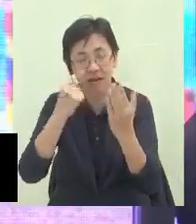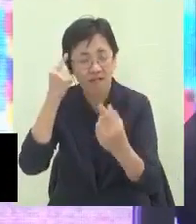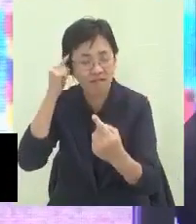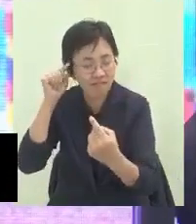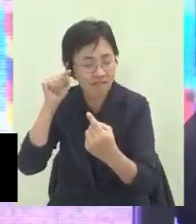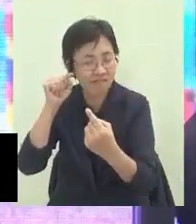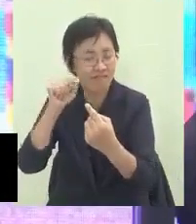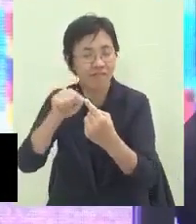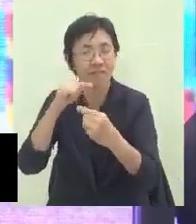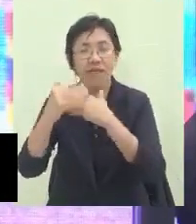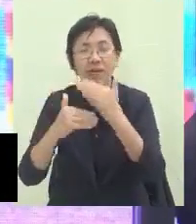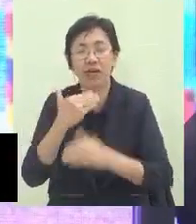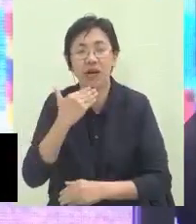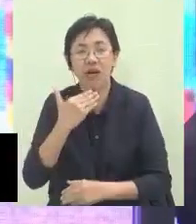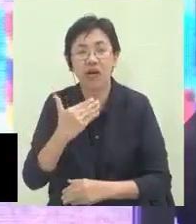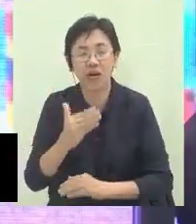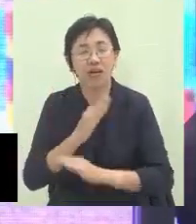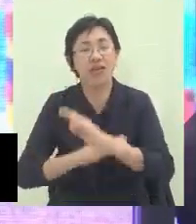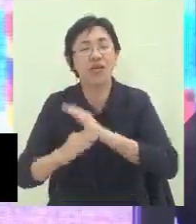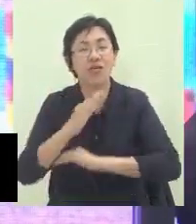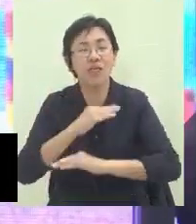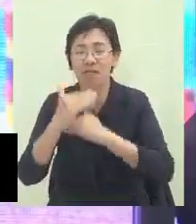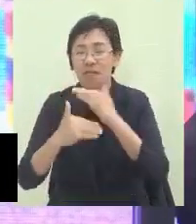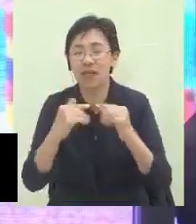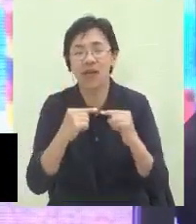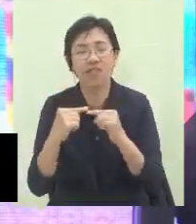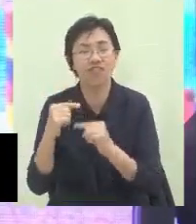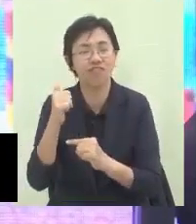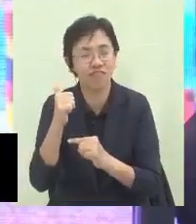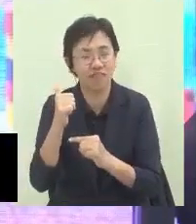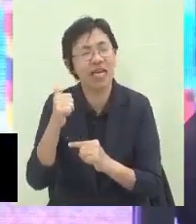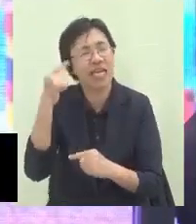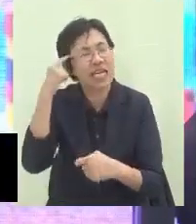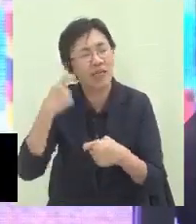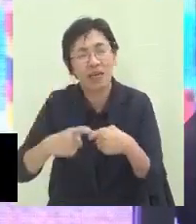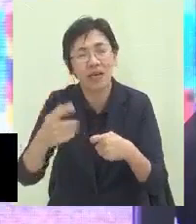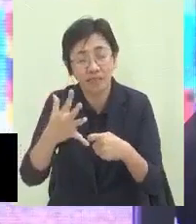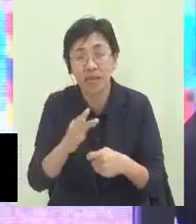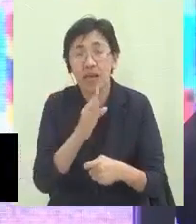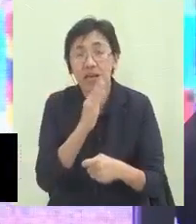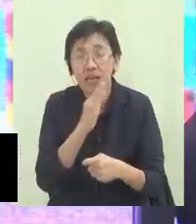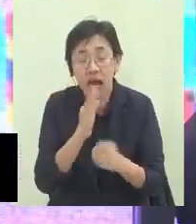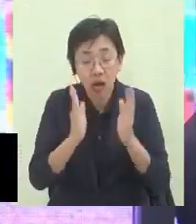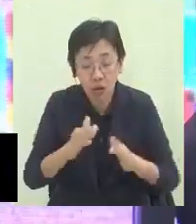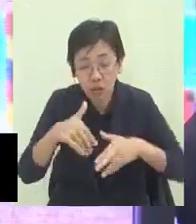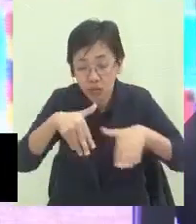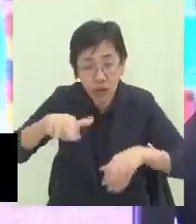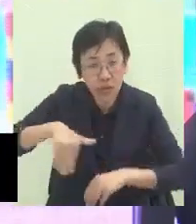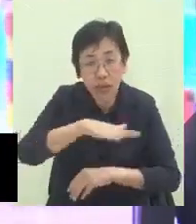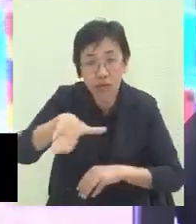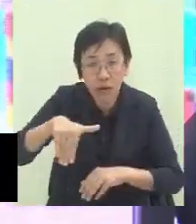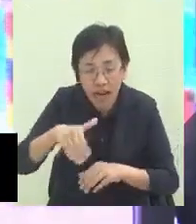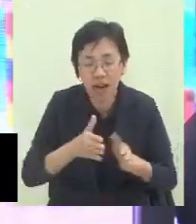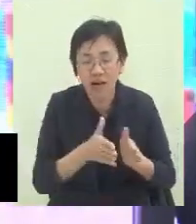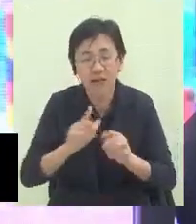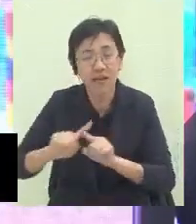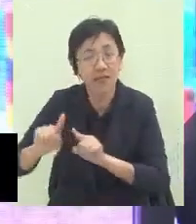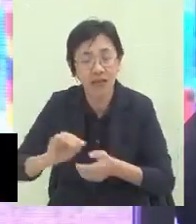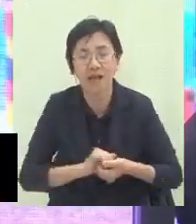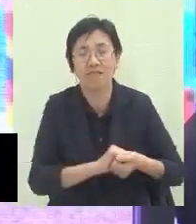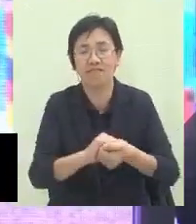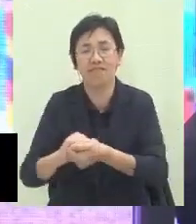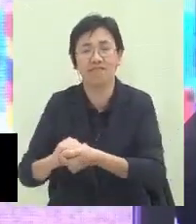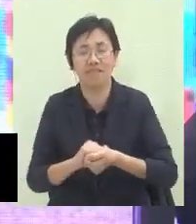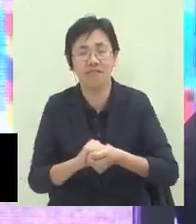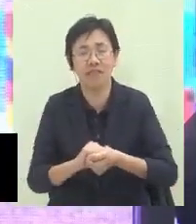าหมายที่ยั่งยืนด้านคนพิการได้ไม่ยากหากทุกคนทุกฝ่ายร่วมมือกันสุดท้ายนี้หวังว่ารัฐ